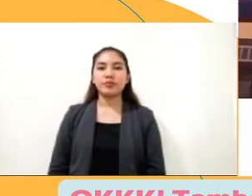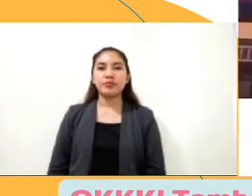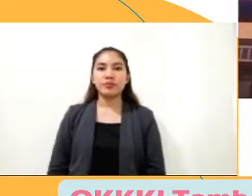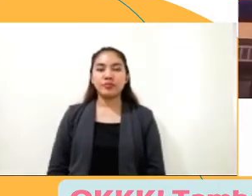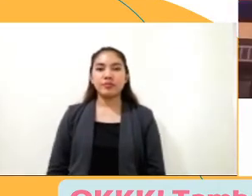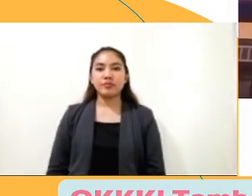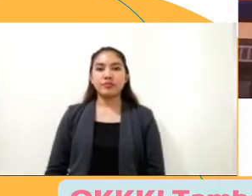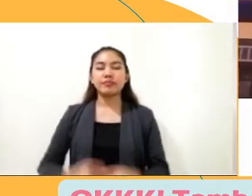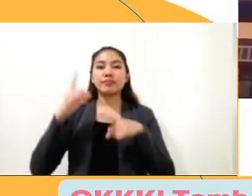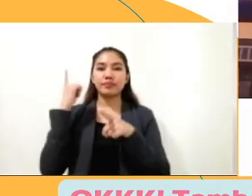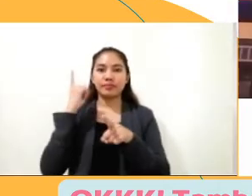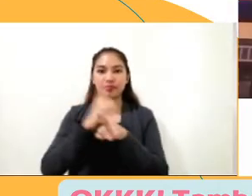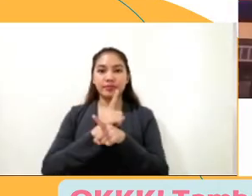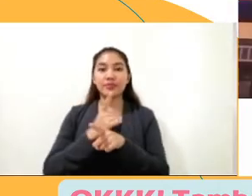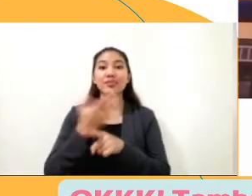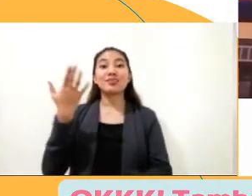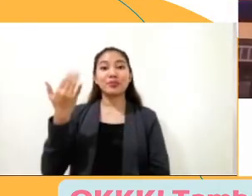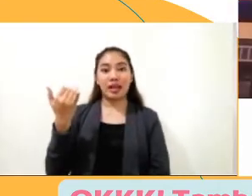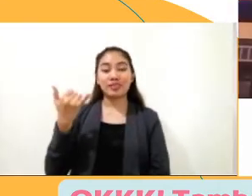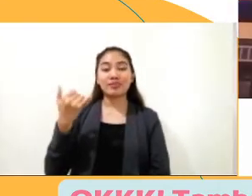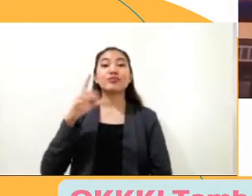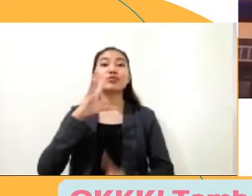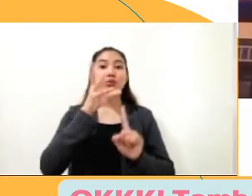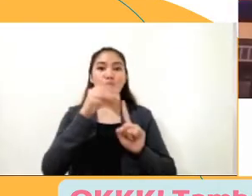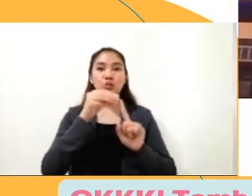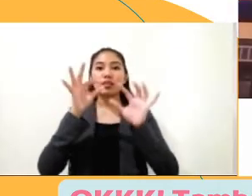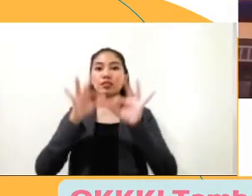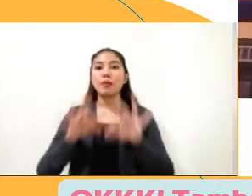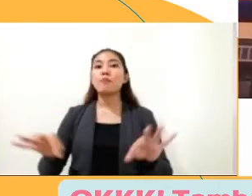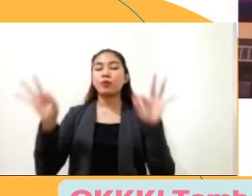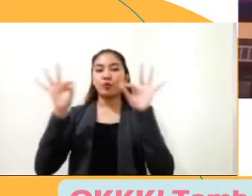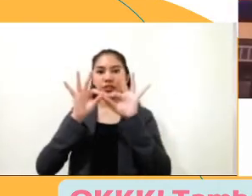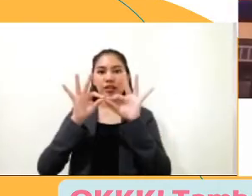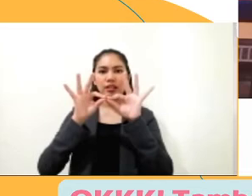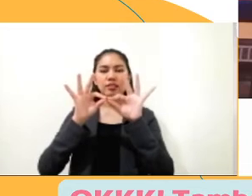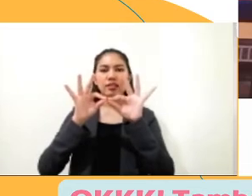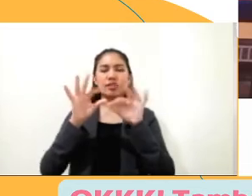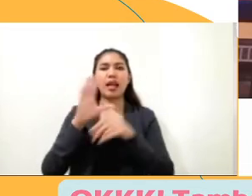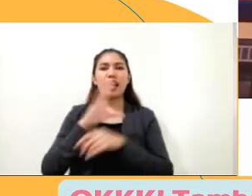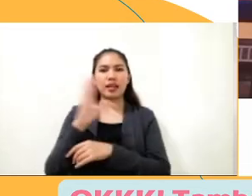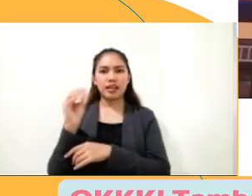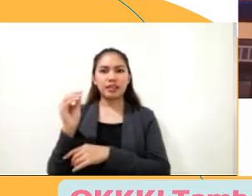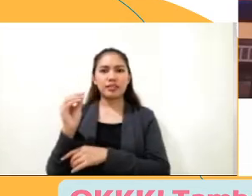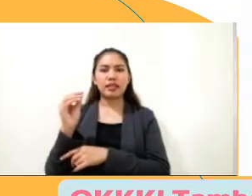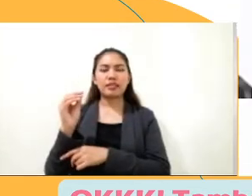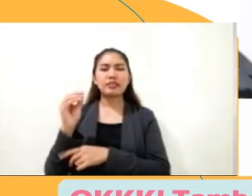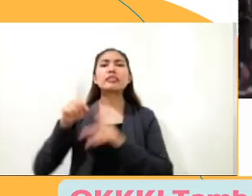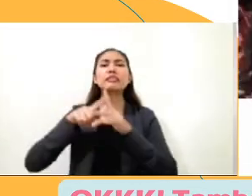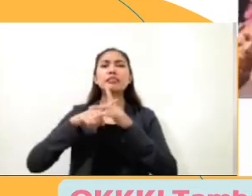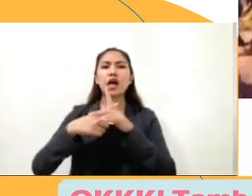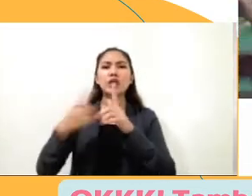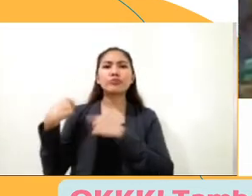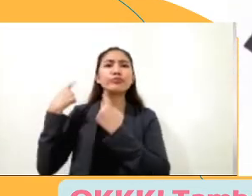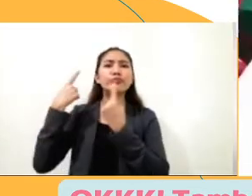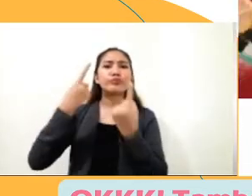Tama, sapagkat ito'y makabuluhan at ito'y mga punlang sinimulan mula sa nakaraan.